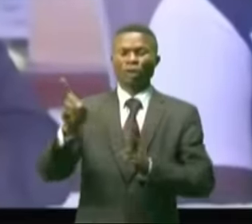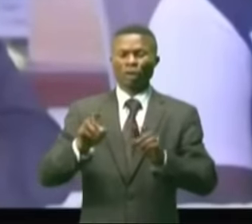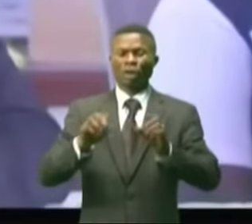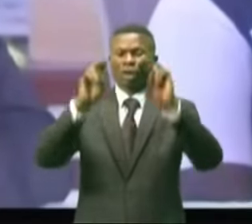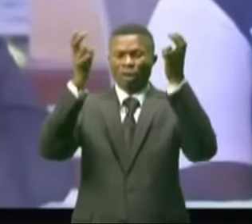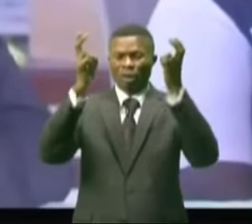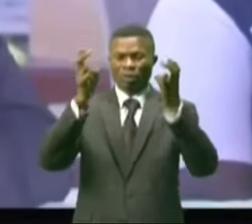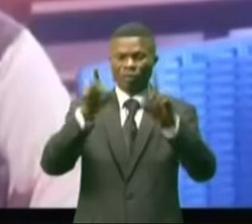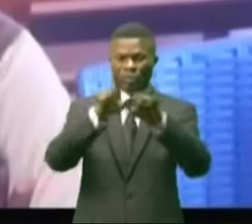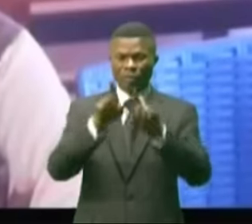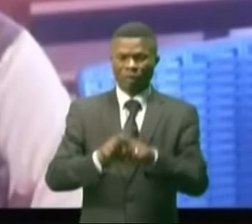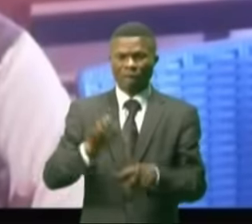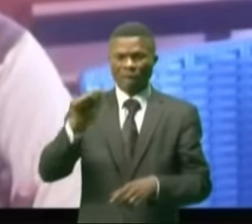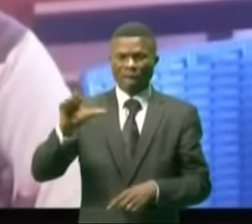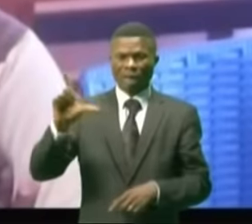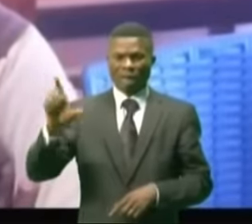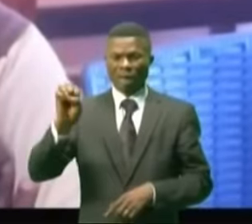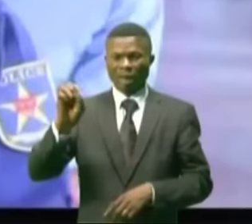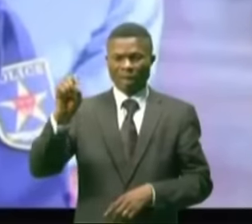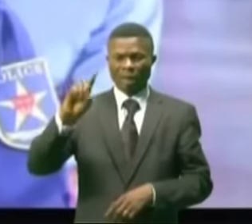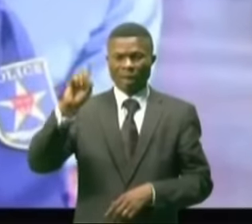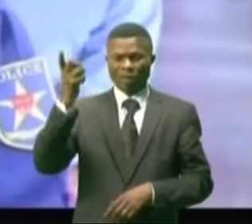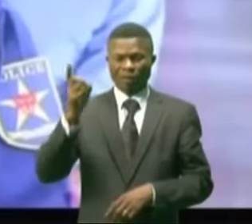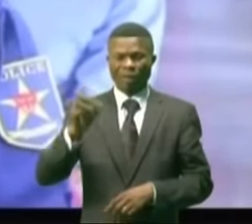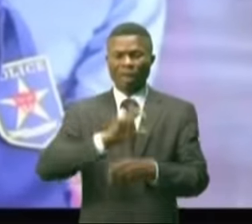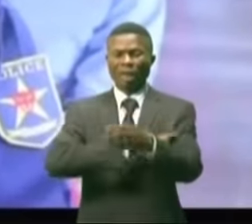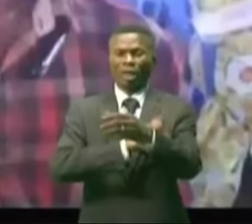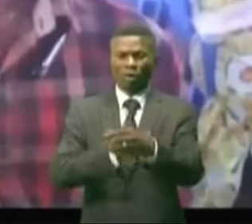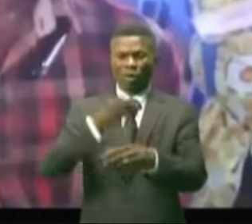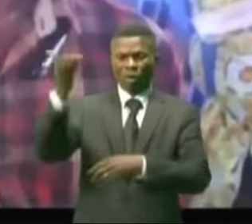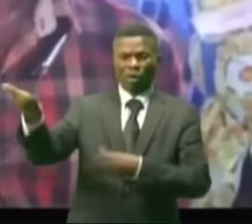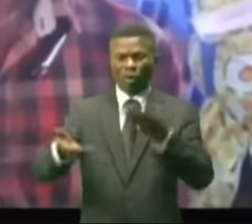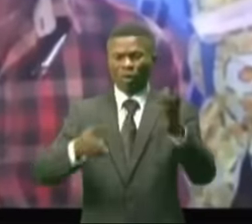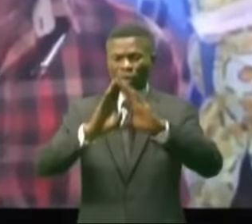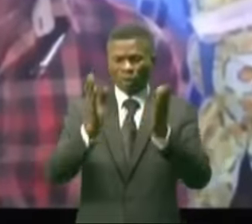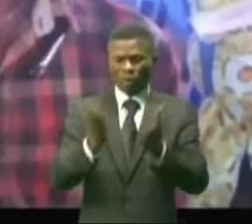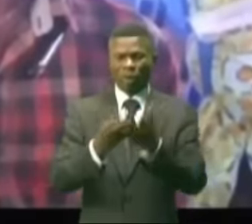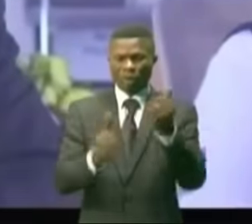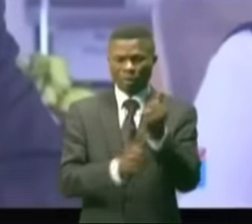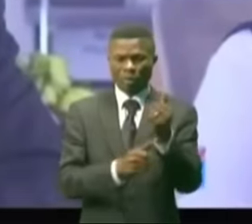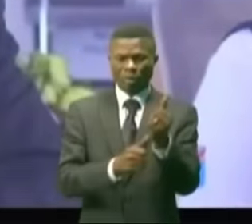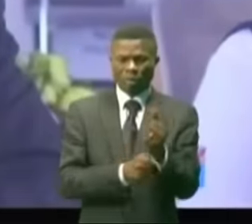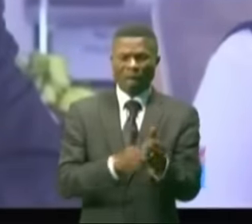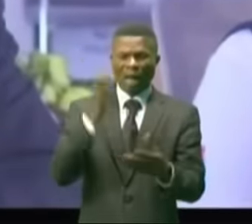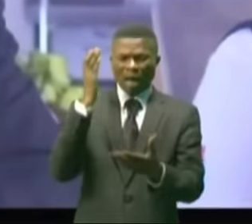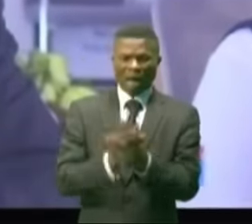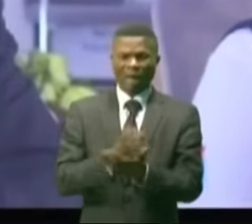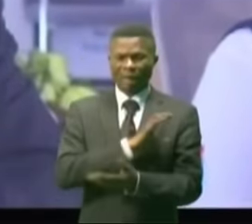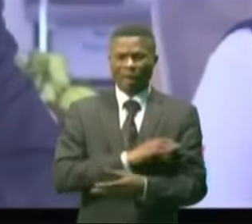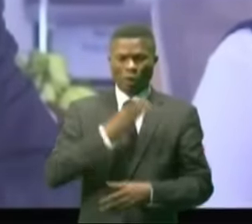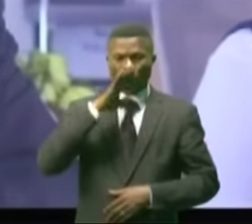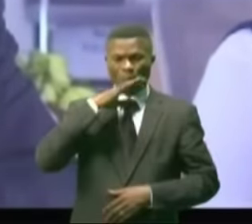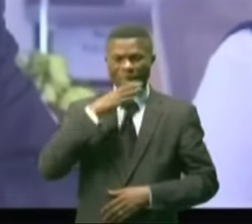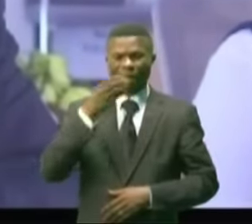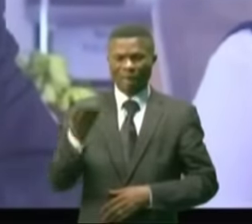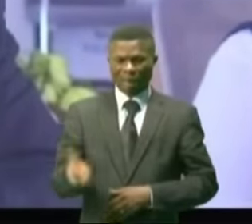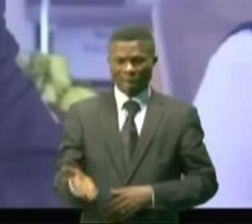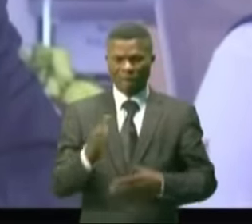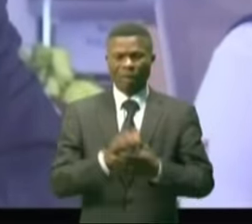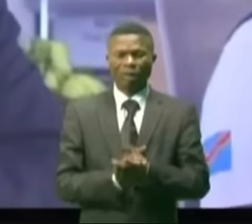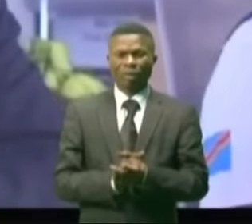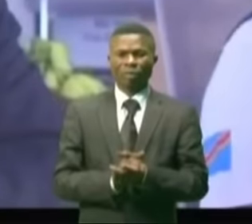urbaine, Alexis Ndali Horanier, chef de division urbaine de Goma, qui a invité les participants à veiller sur les abus. Nous devons veiller à ce qu'il n'y ait pas